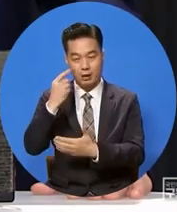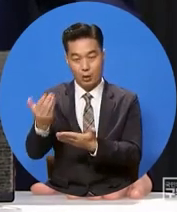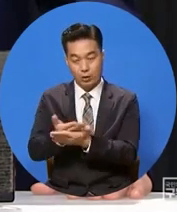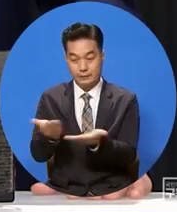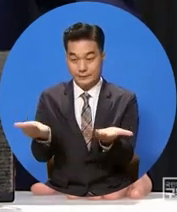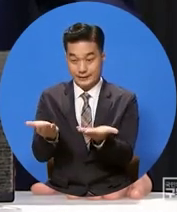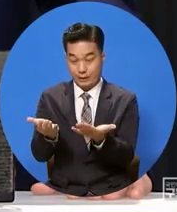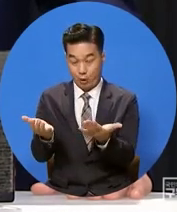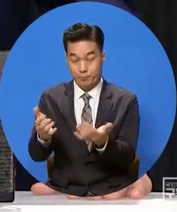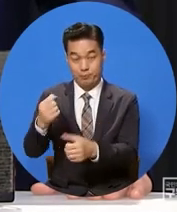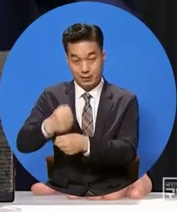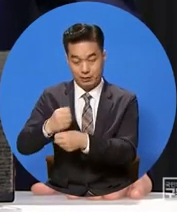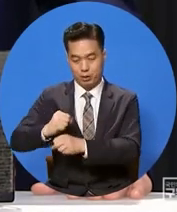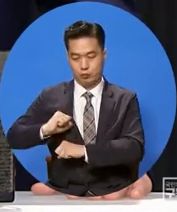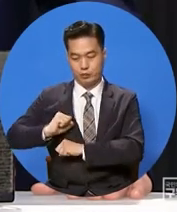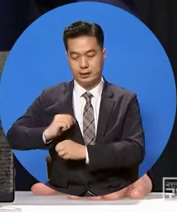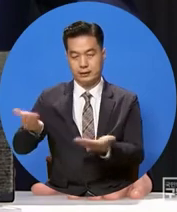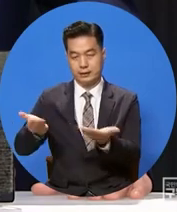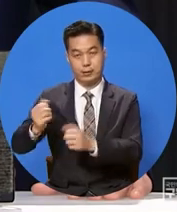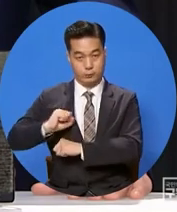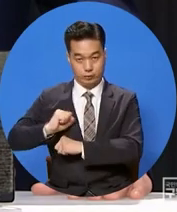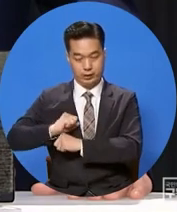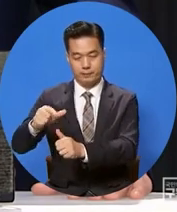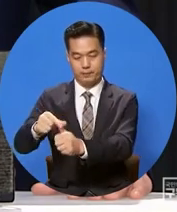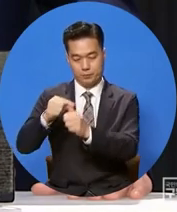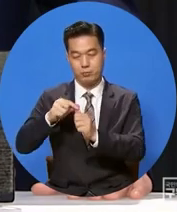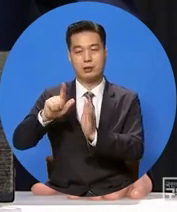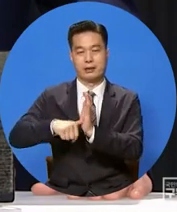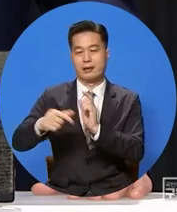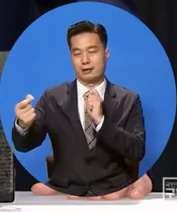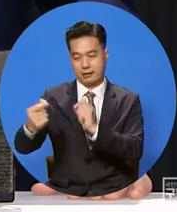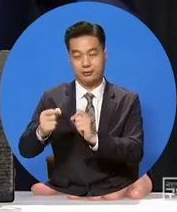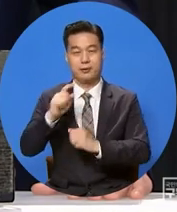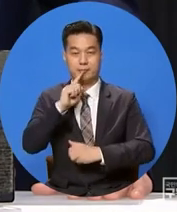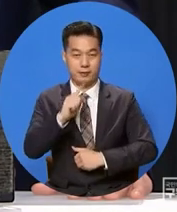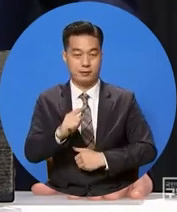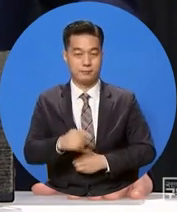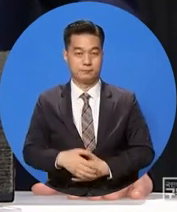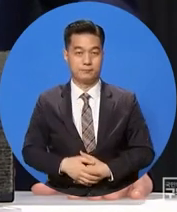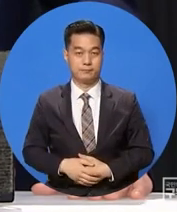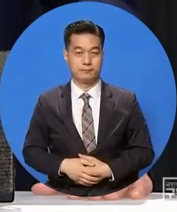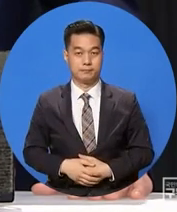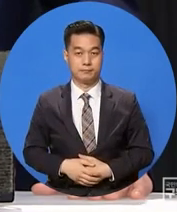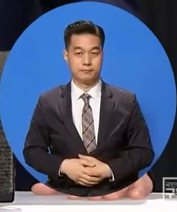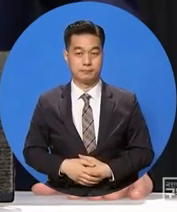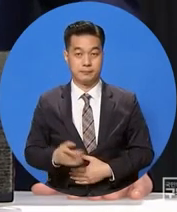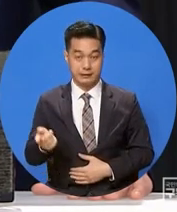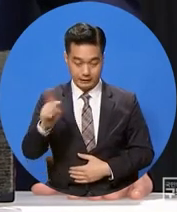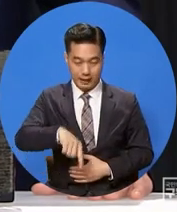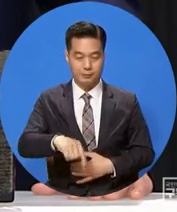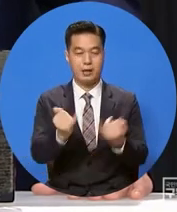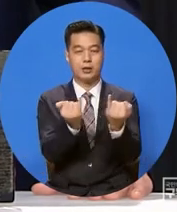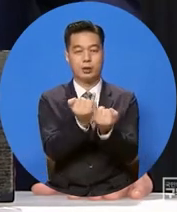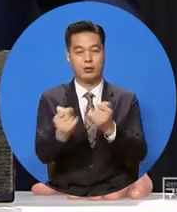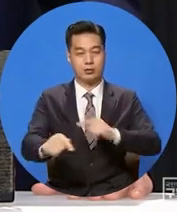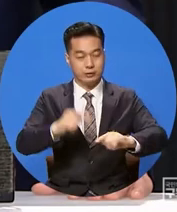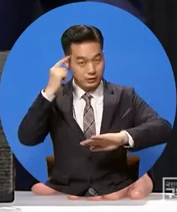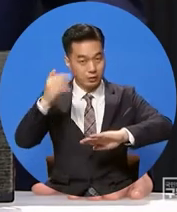뜻이고 네 번째 이제 또 이야기한 건 무엇인지 내가 요까지만 답변하겠습니까? 여성 정책에